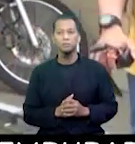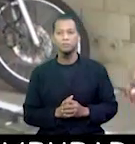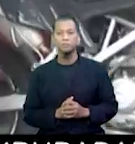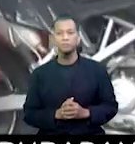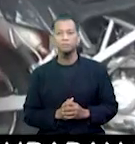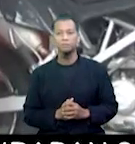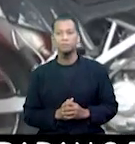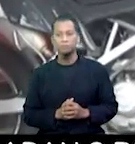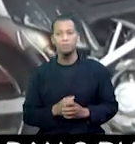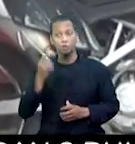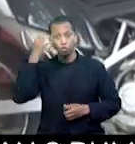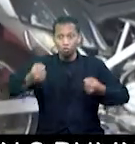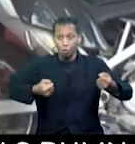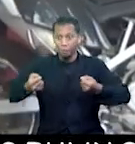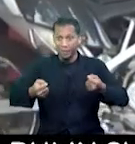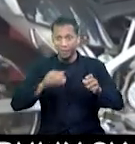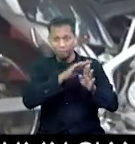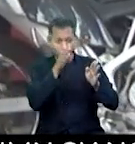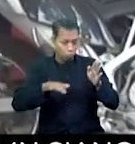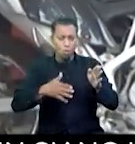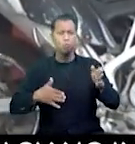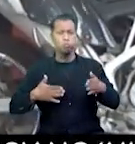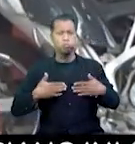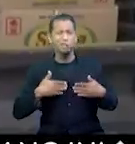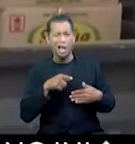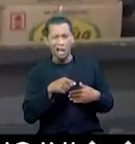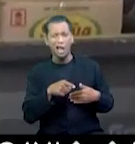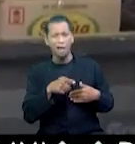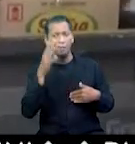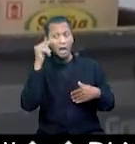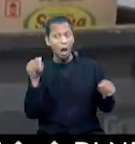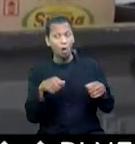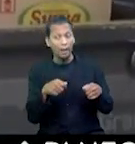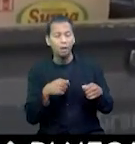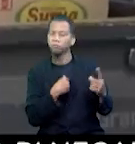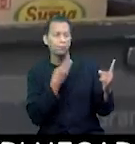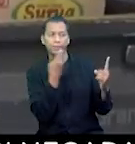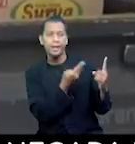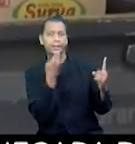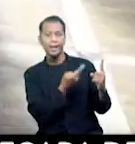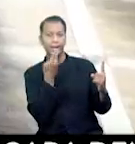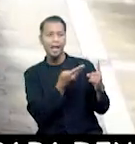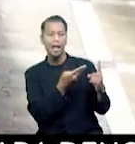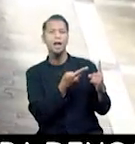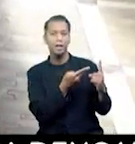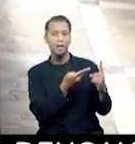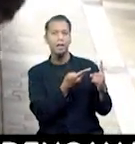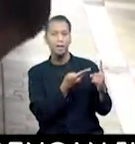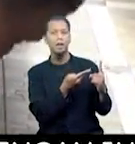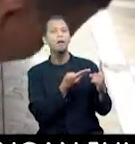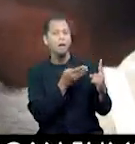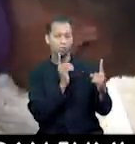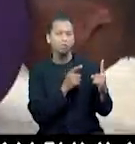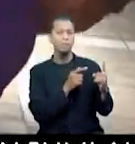Sopir mobil box beserta pemilik minyak goreng tengah dimintai keterangan. Keduanya terancam dijerat pasal 29 Undang-Undang Perdagangan dengan ancaman